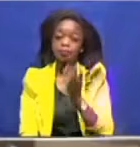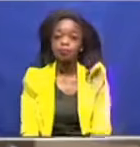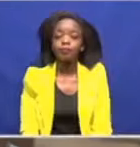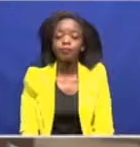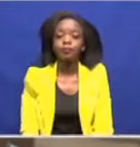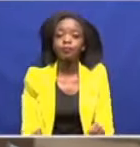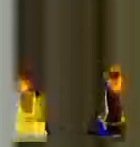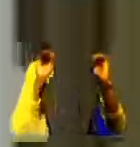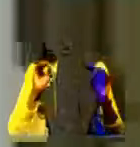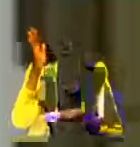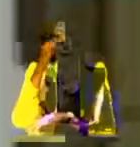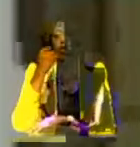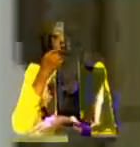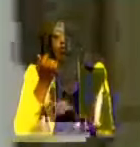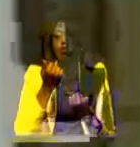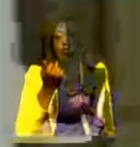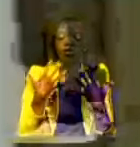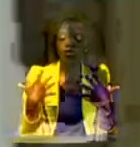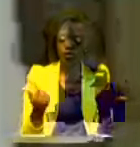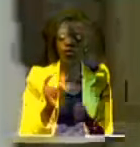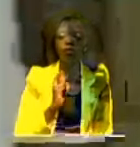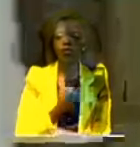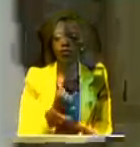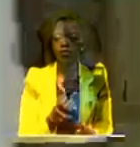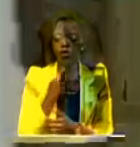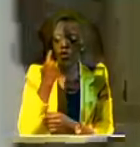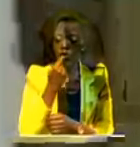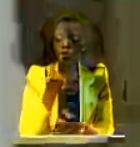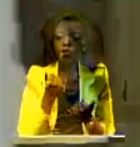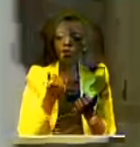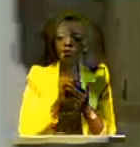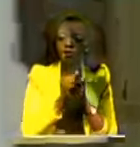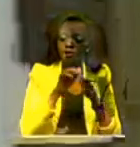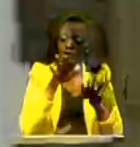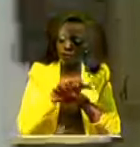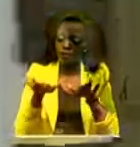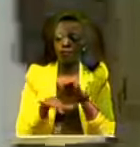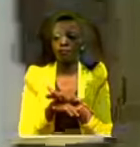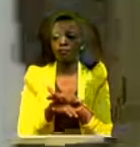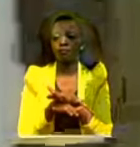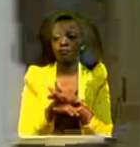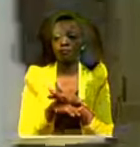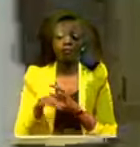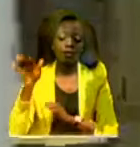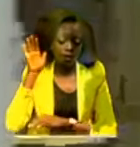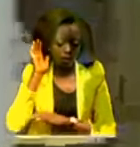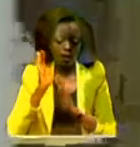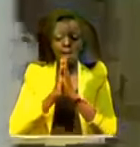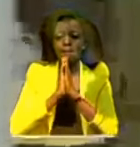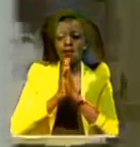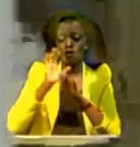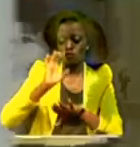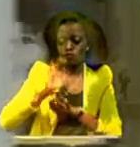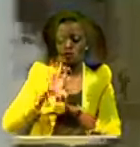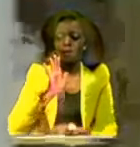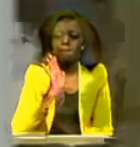E Mungu uliye makimbilio na nguvu yetu, uliye asili ya wema wote, usikilize sala za kanisa